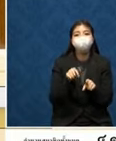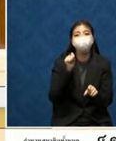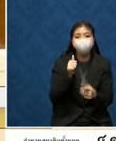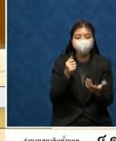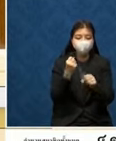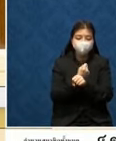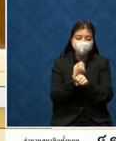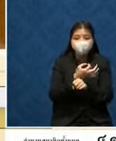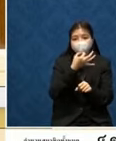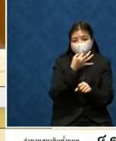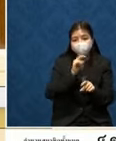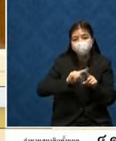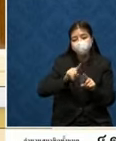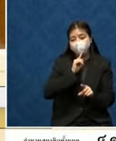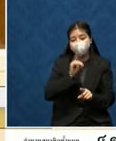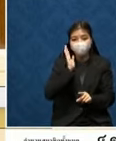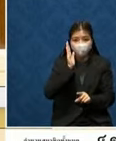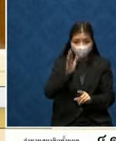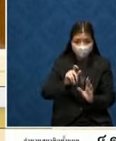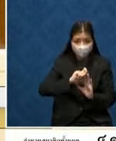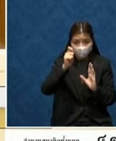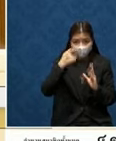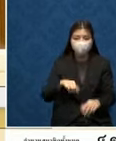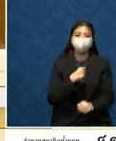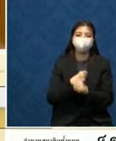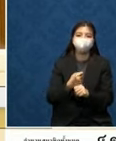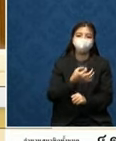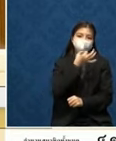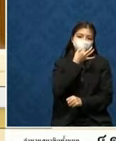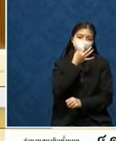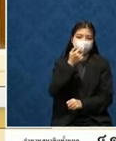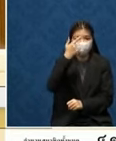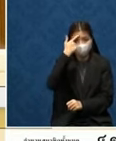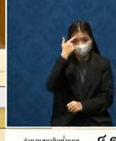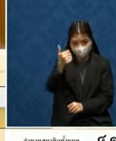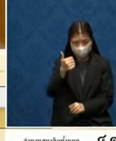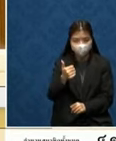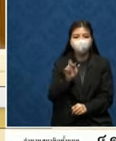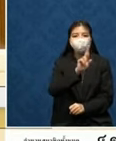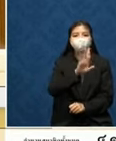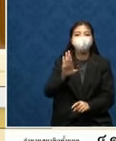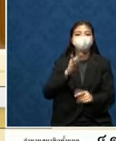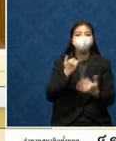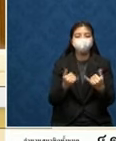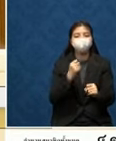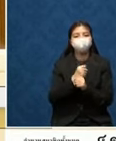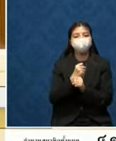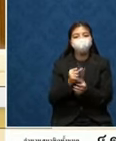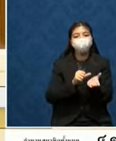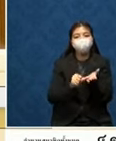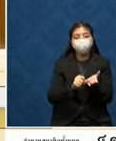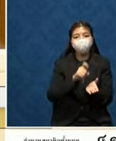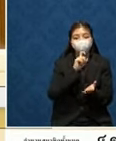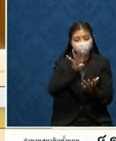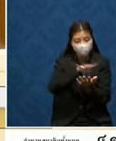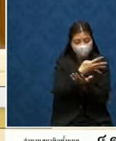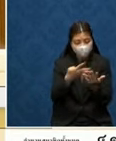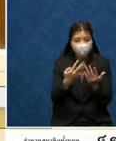ด้วยเื่อออกมาแล้วก็มีานทำนะครับเพราะฉะนั้นการแก้ปญหามันเป็นการแก้ปัญหาทั้งระบบวันนี้เราใช้